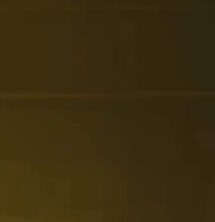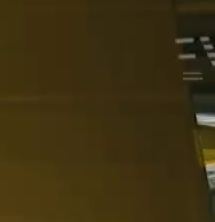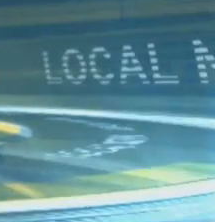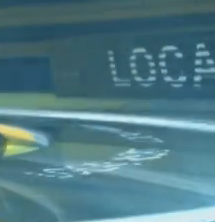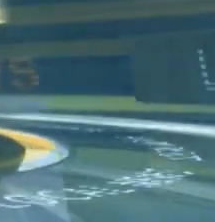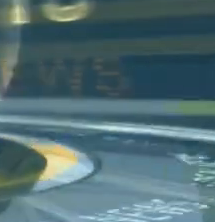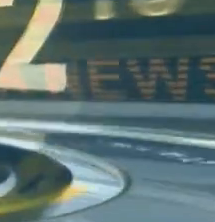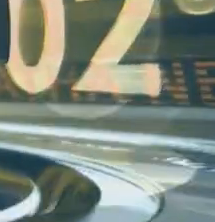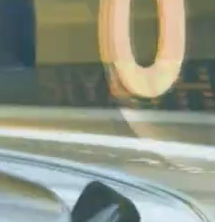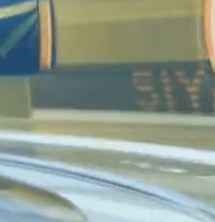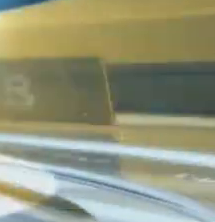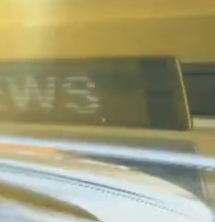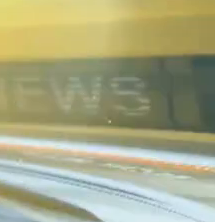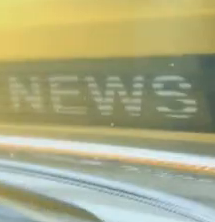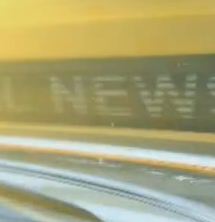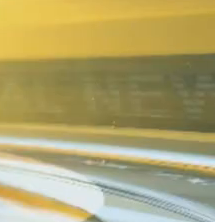සිංහයා